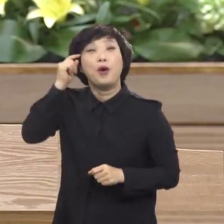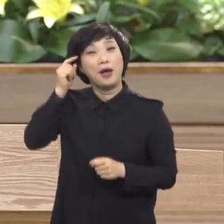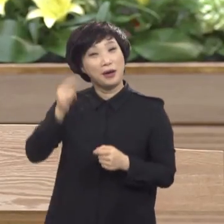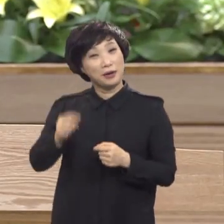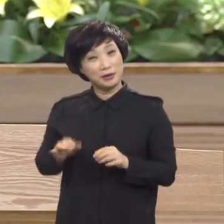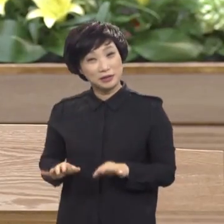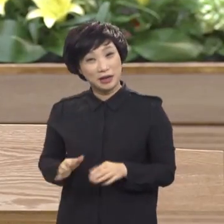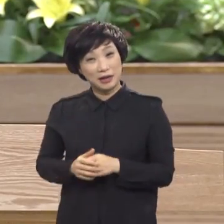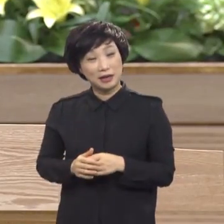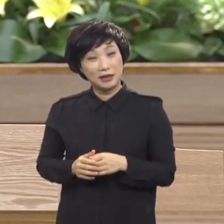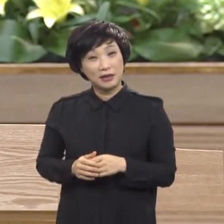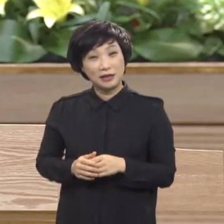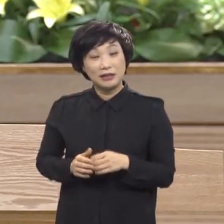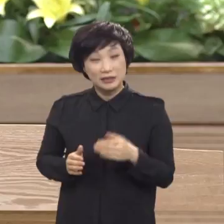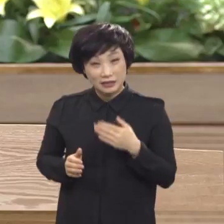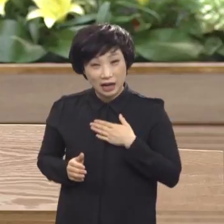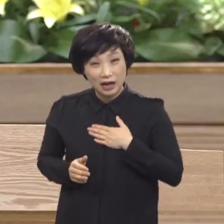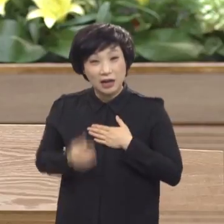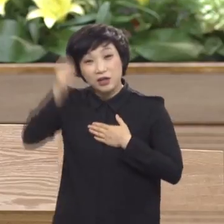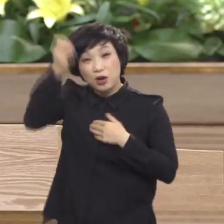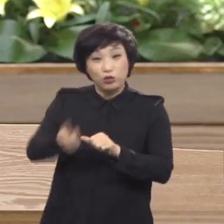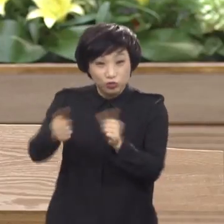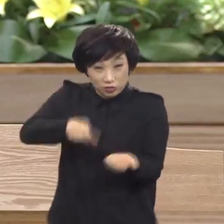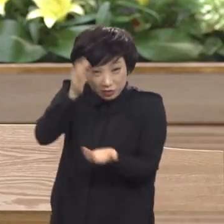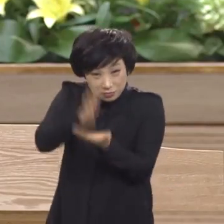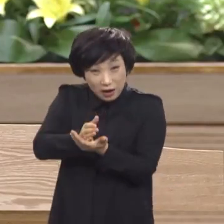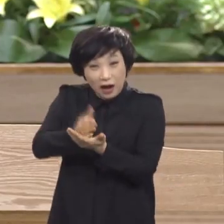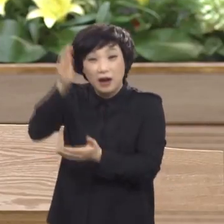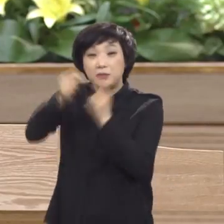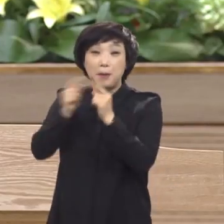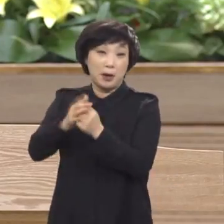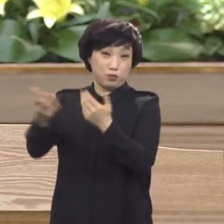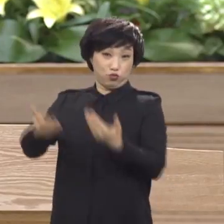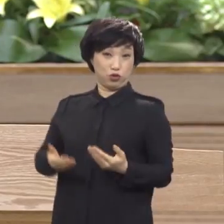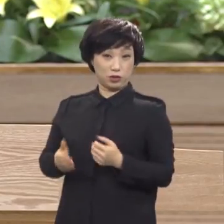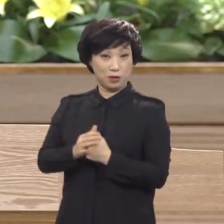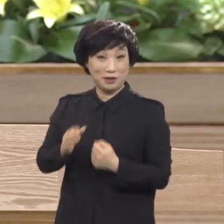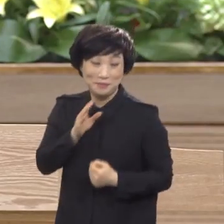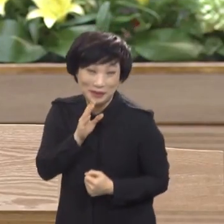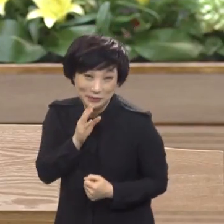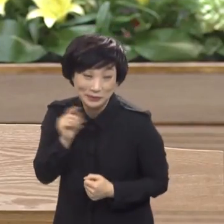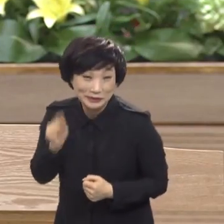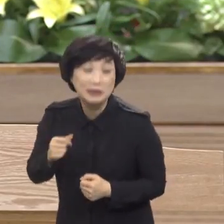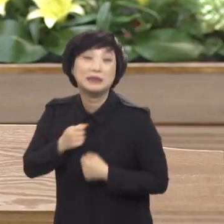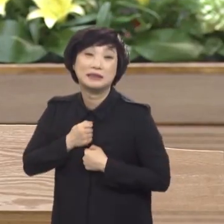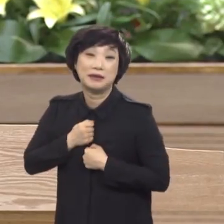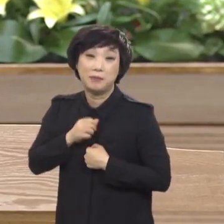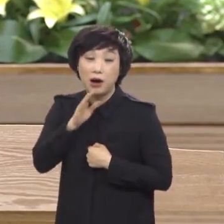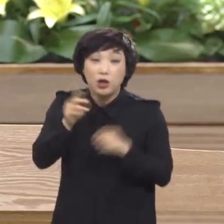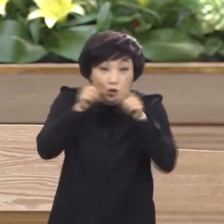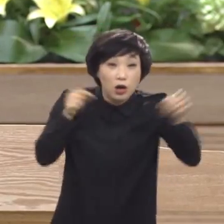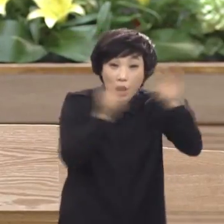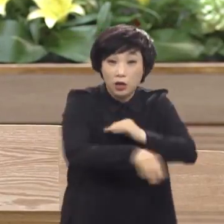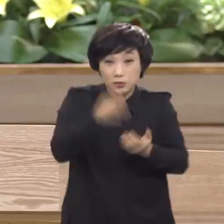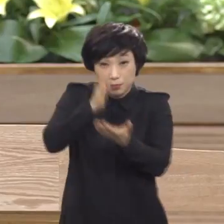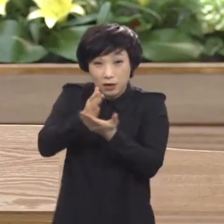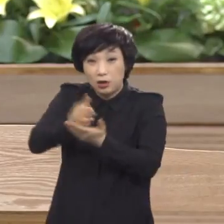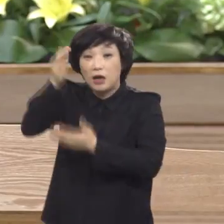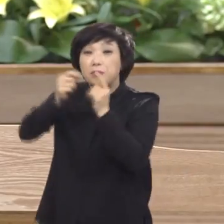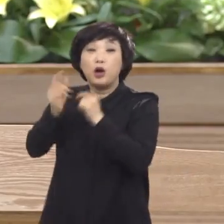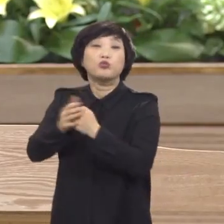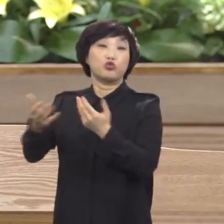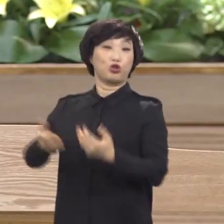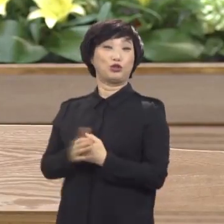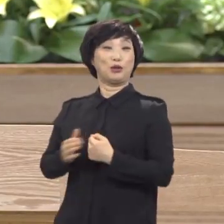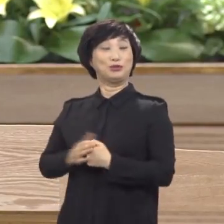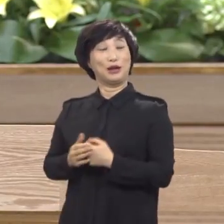그러느냐? 내게 죽지 말라고 주신 말씀이 하나님 말씀이라며, 지옥 가지 말라고 주신 말씀이